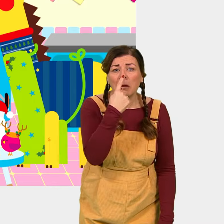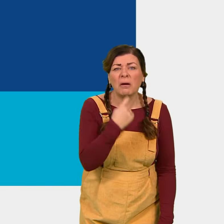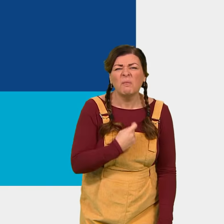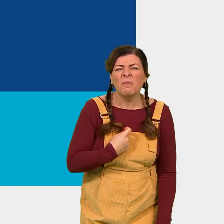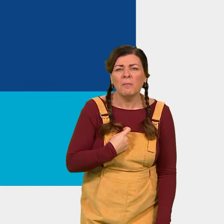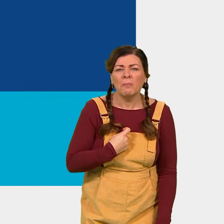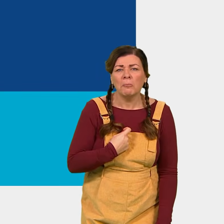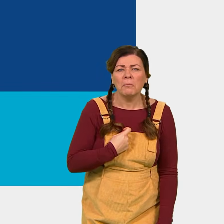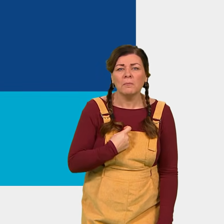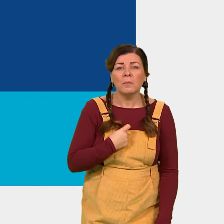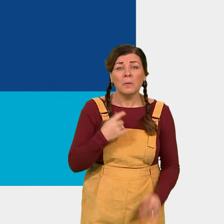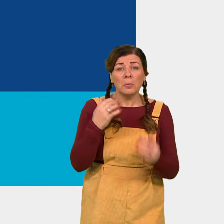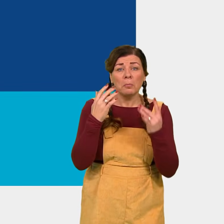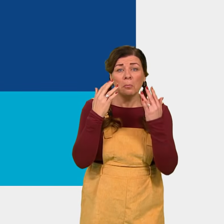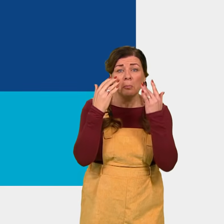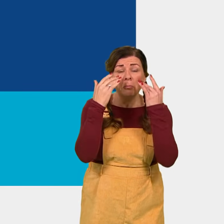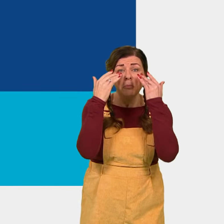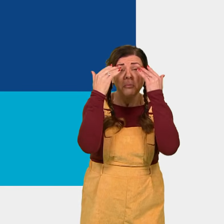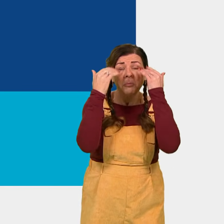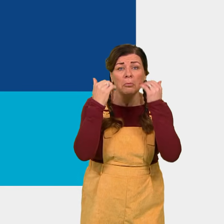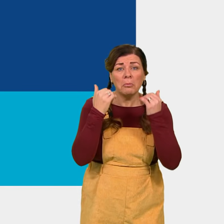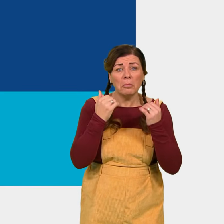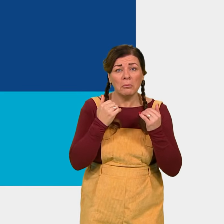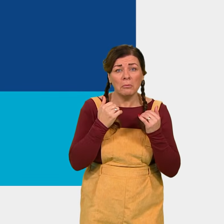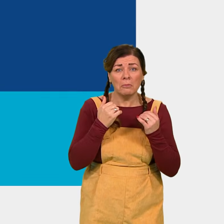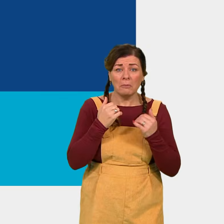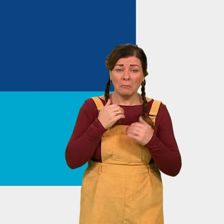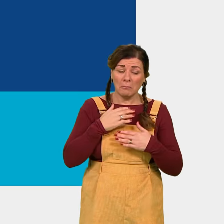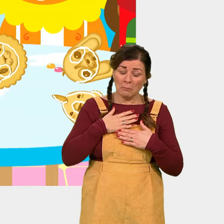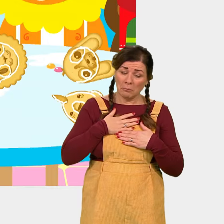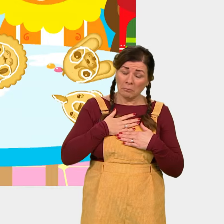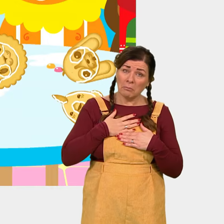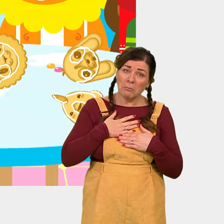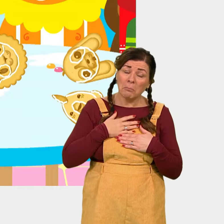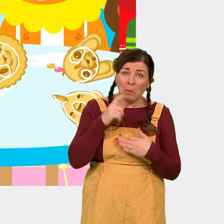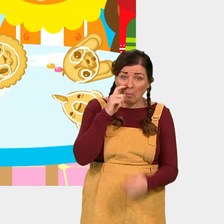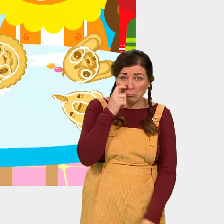grynu, a'i llygaid lenwi efo dagre, ac medde,